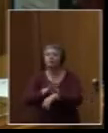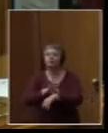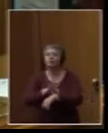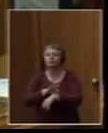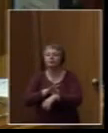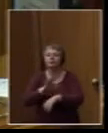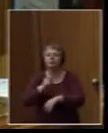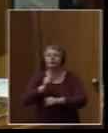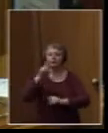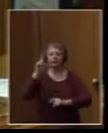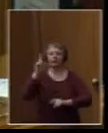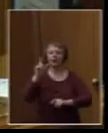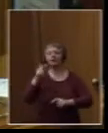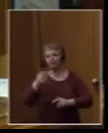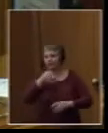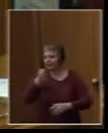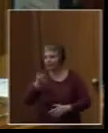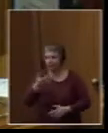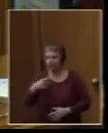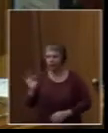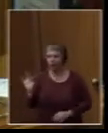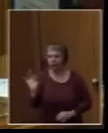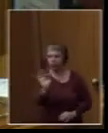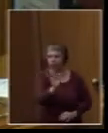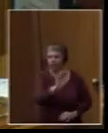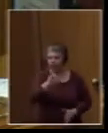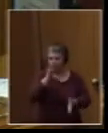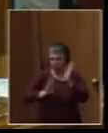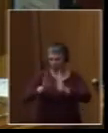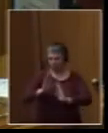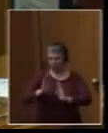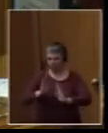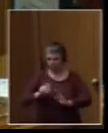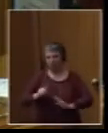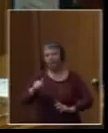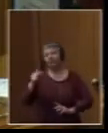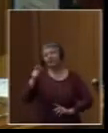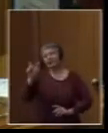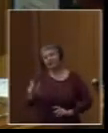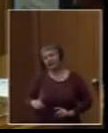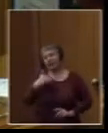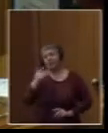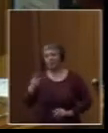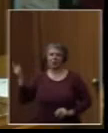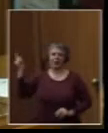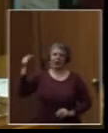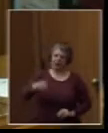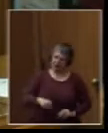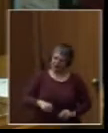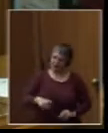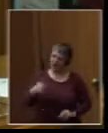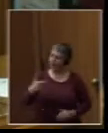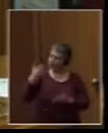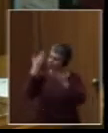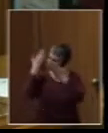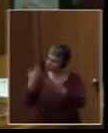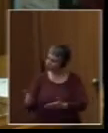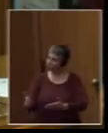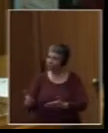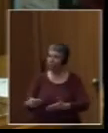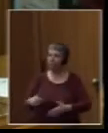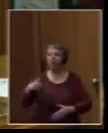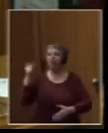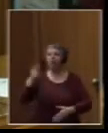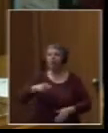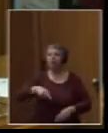έλεγα, στην κυβέρνηση, αδυνατεί να βρεθεί σήμερα κοντά σας. Χαιρετίζει τη σημερινή ημερίδα, η πολιτική για την αναπηρία, η αναπηρία